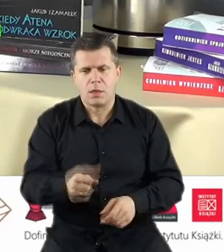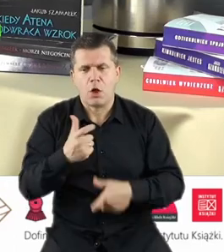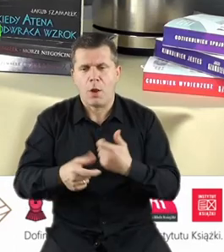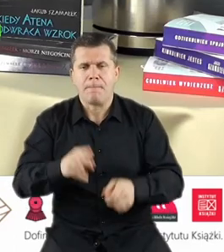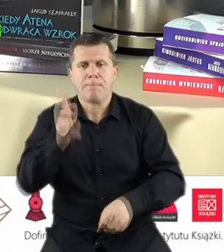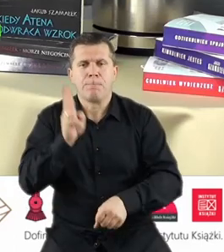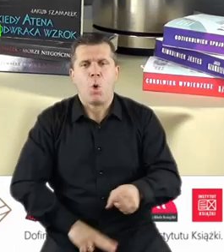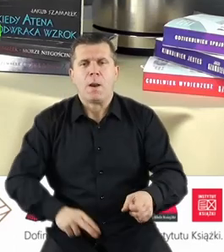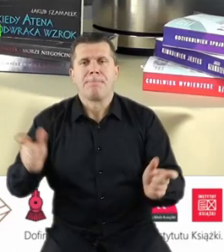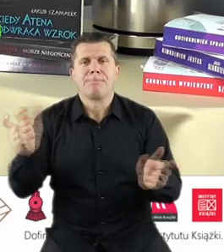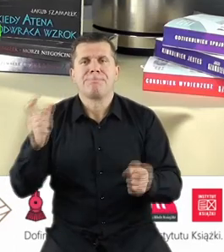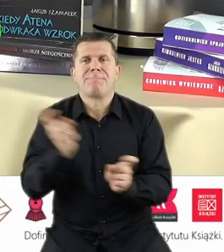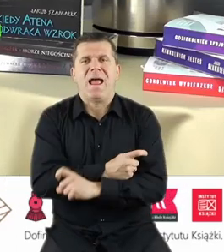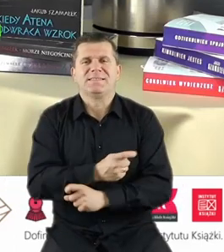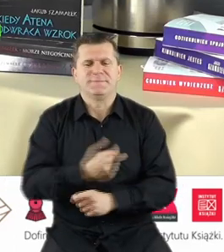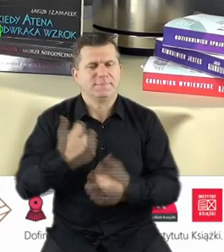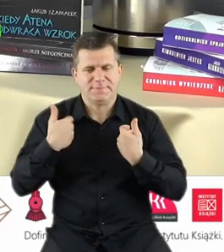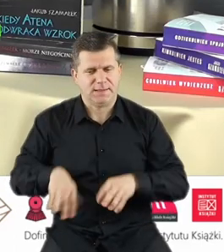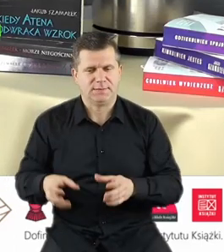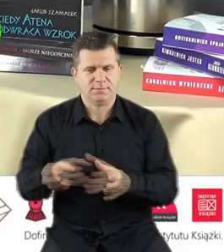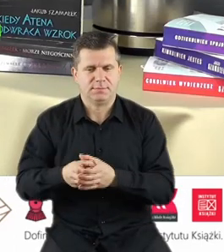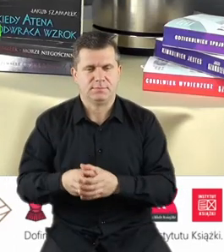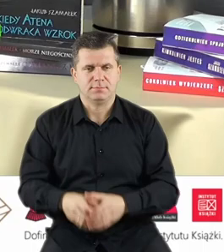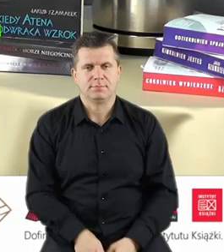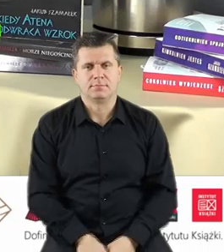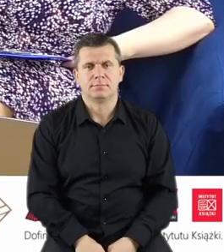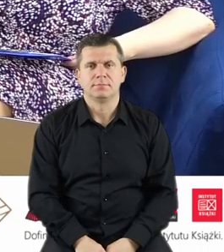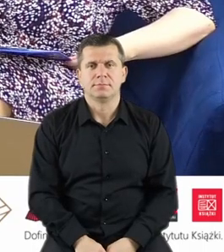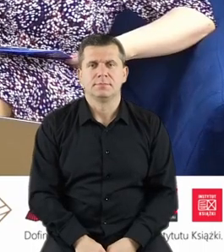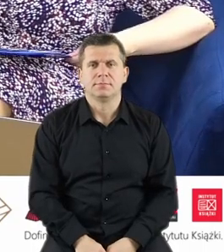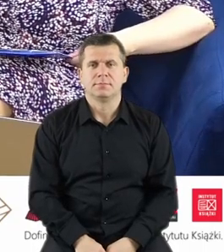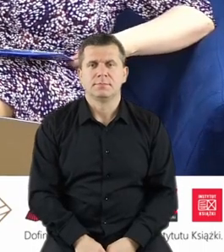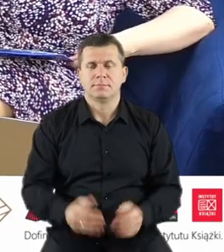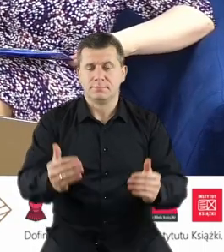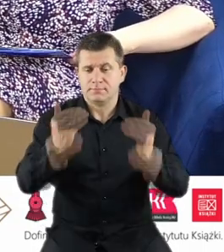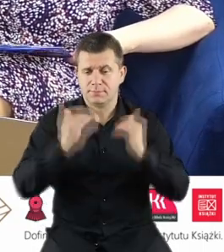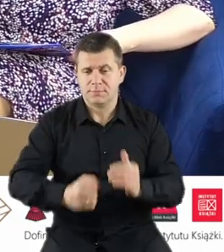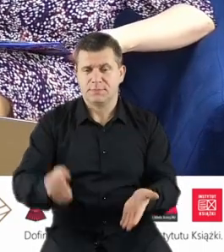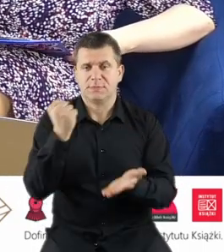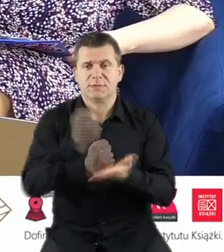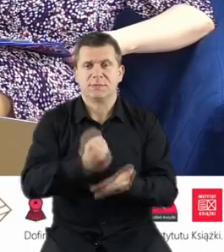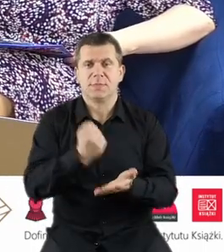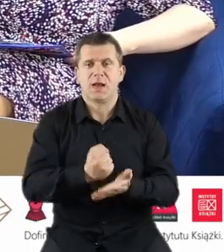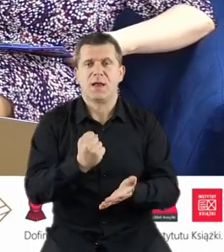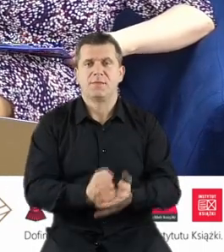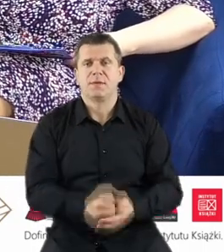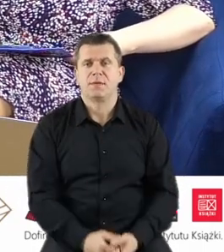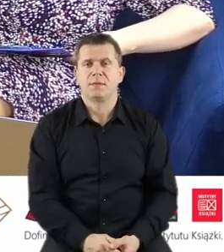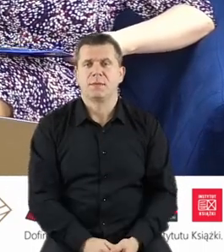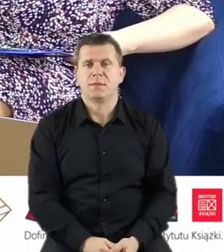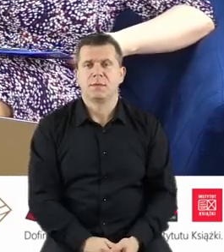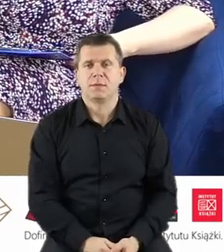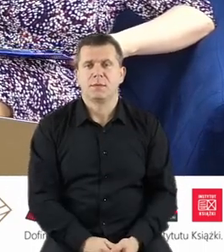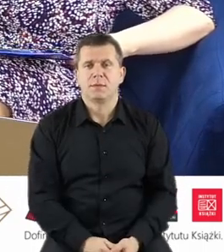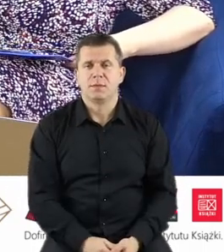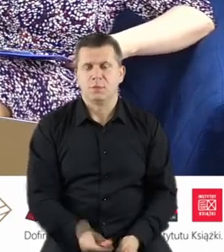chyba nie chcielibyśmy. Kolejny wątek, który wydał mi się dość przerażający, bo bardzo nas